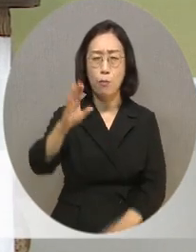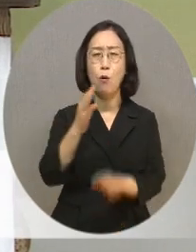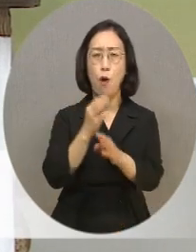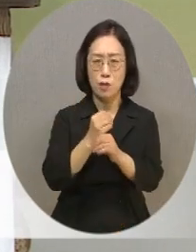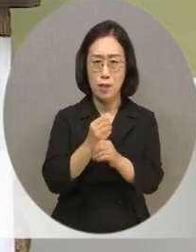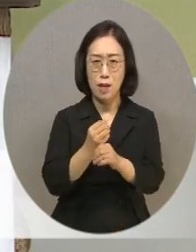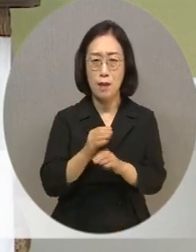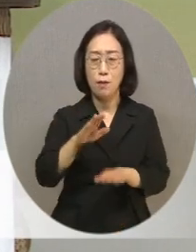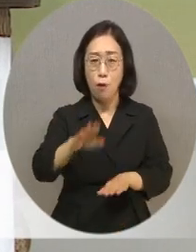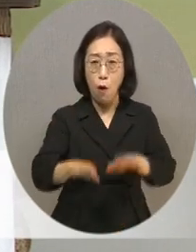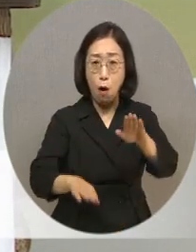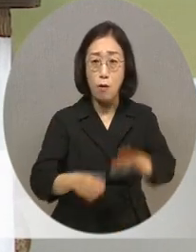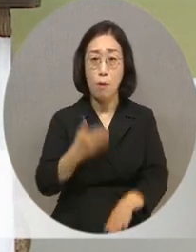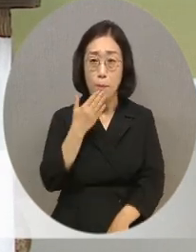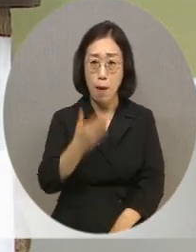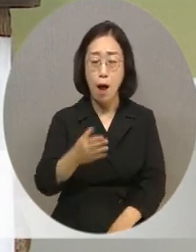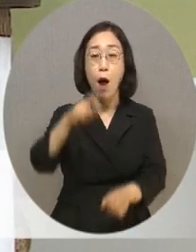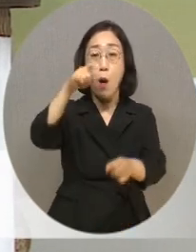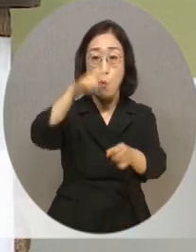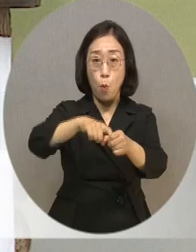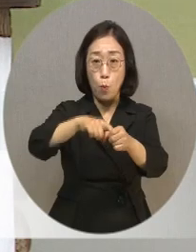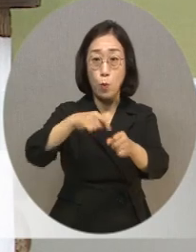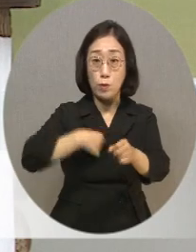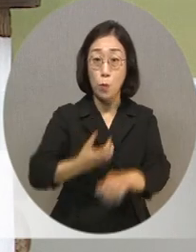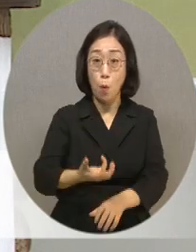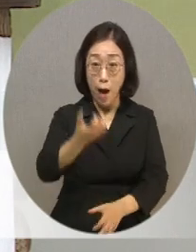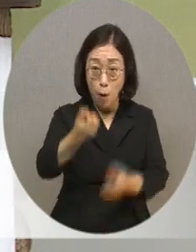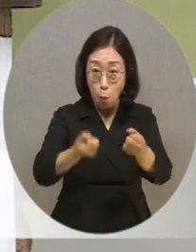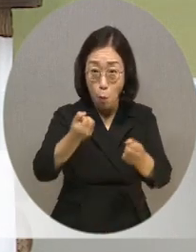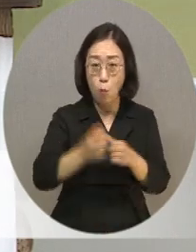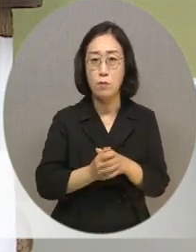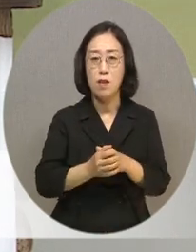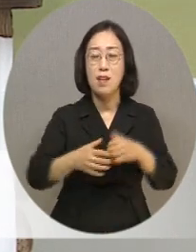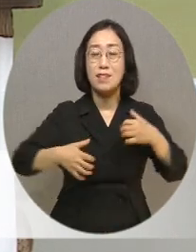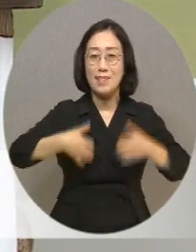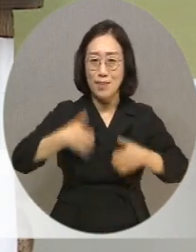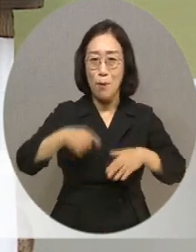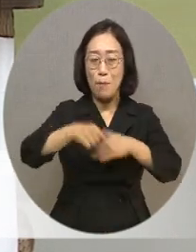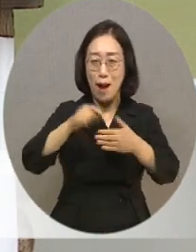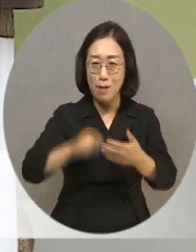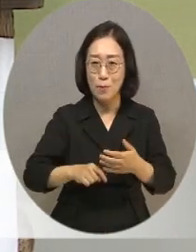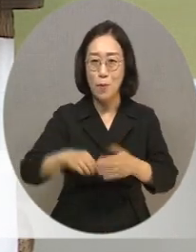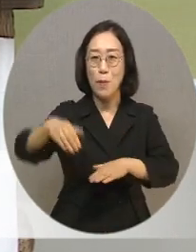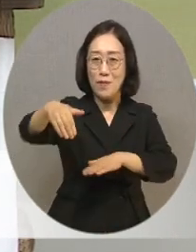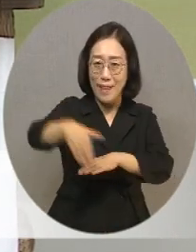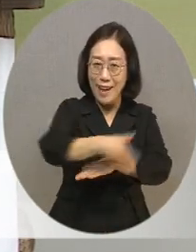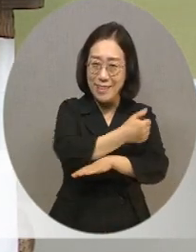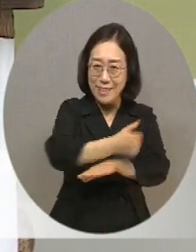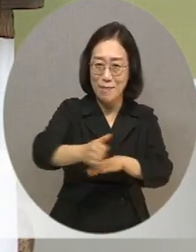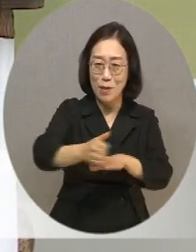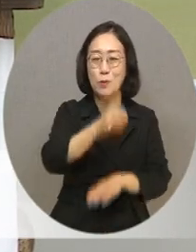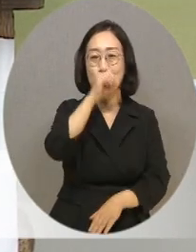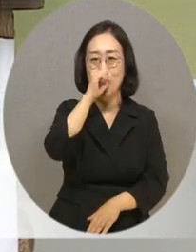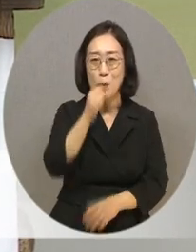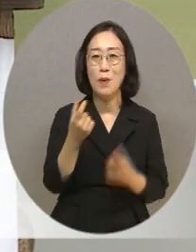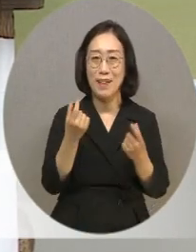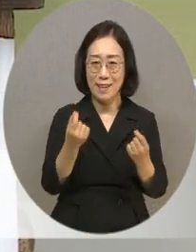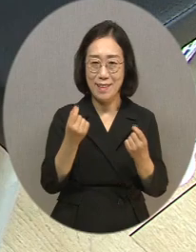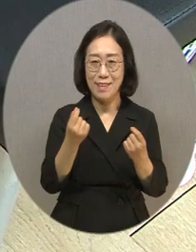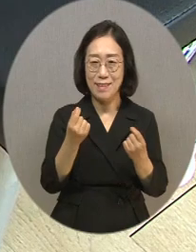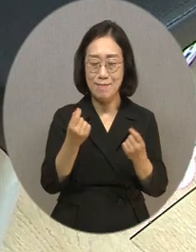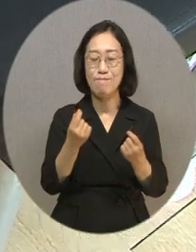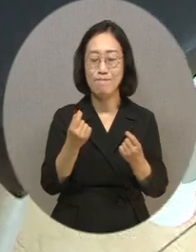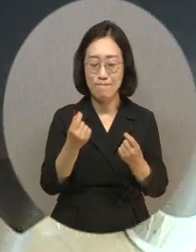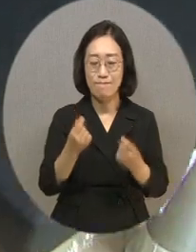걸을 수 있겠구나 하는 목표도 스스로 가지고 좀 즐거운 마음으로 치료를 다녔으면 좋겠다 하는 생각이